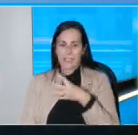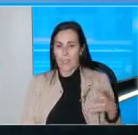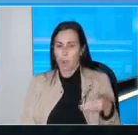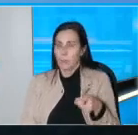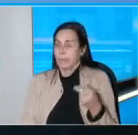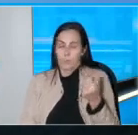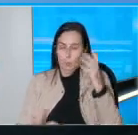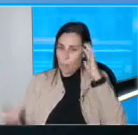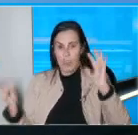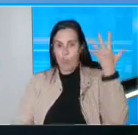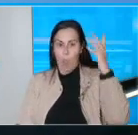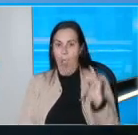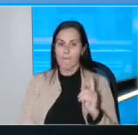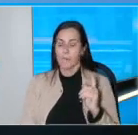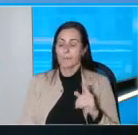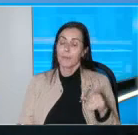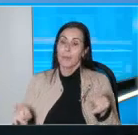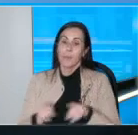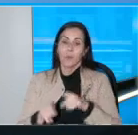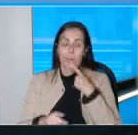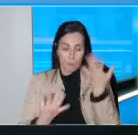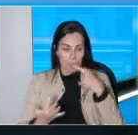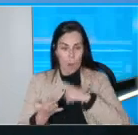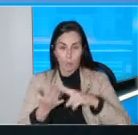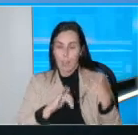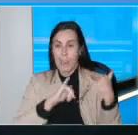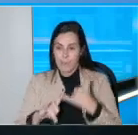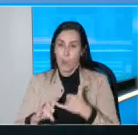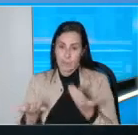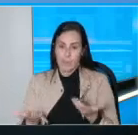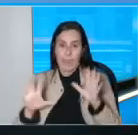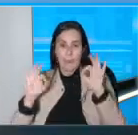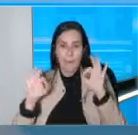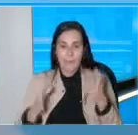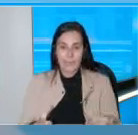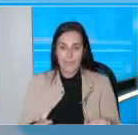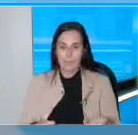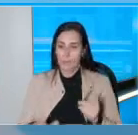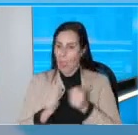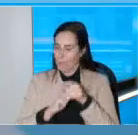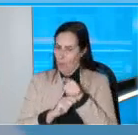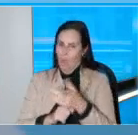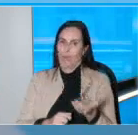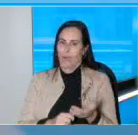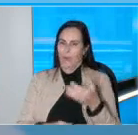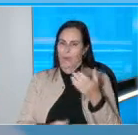סכומים מטורפים. וכפי שהזכרת, לפני מספר חודשים הביאו את לאו מסי, הפכו אותו